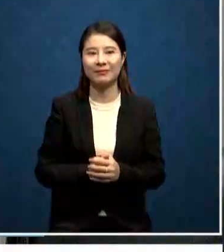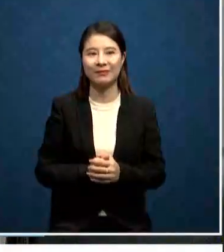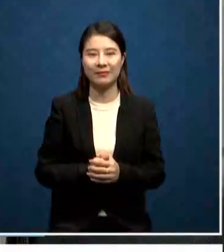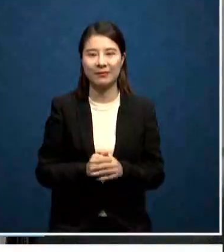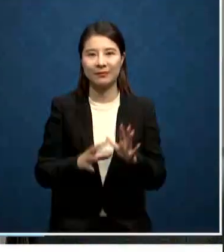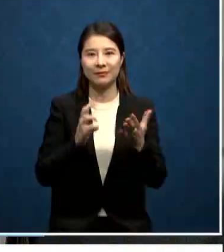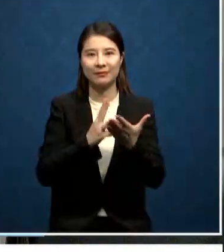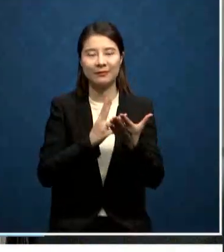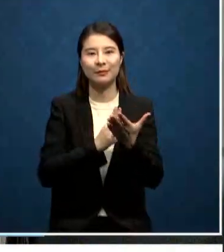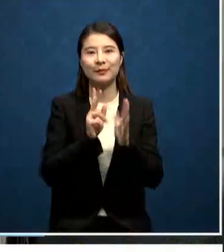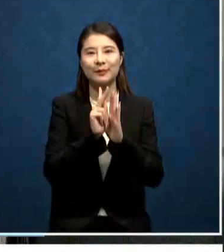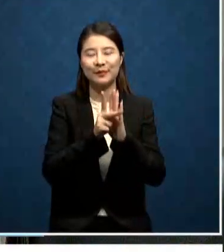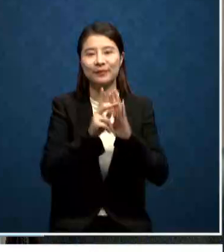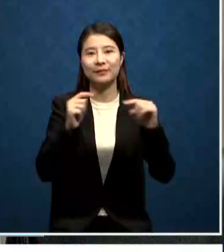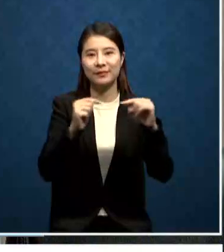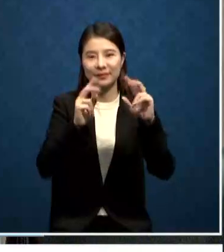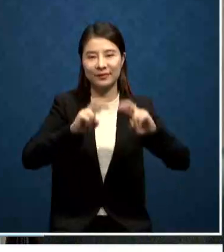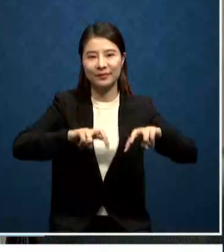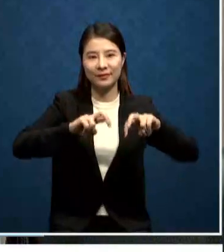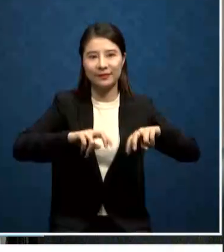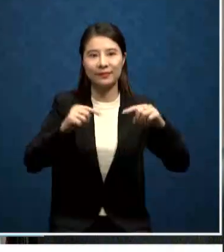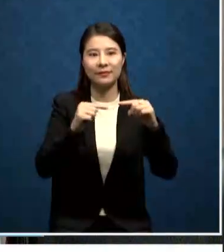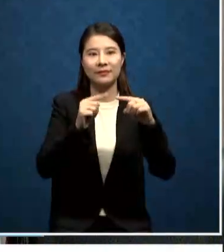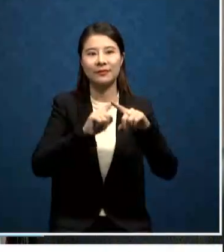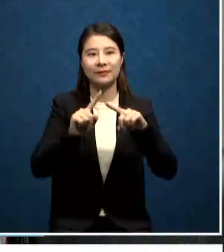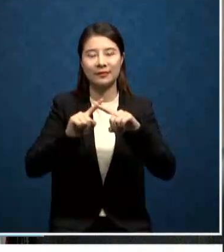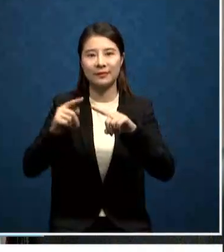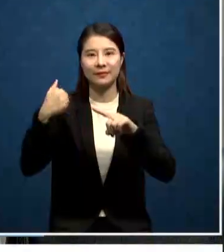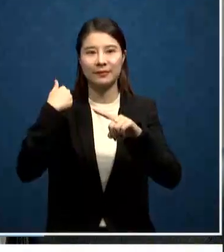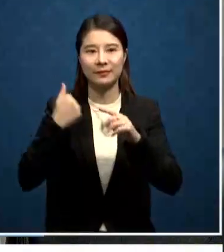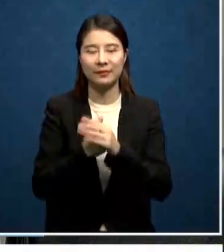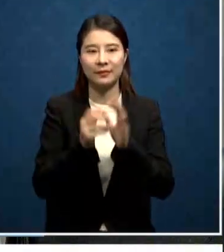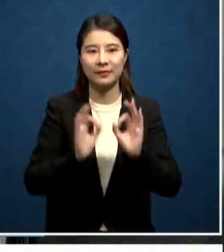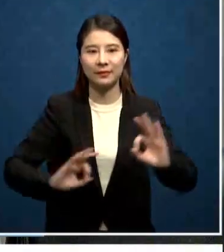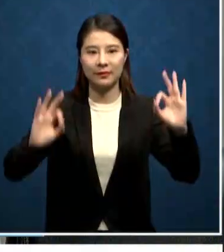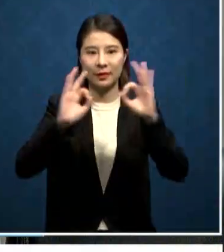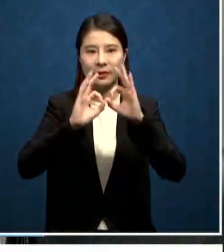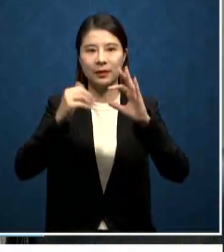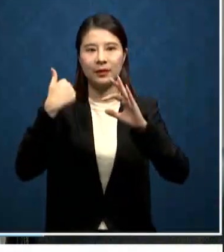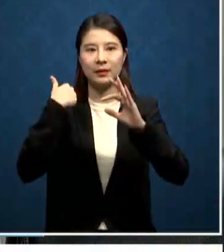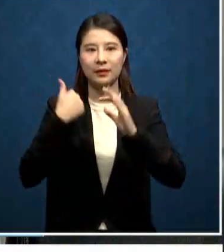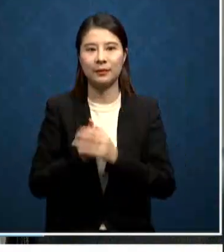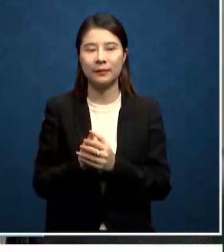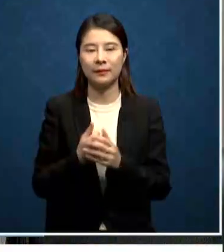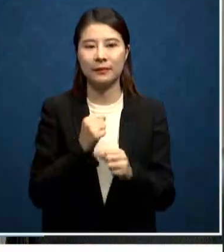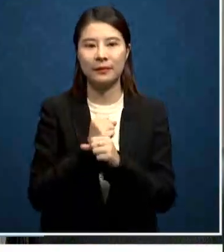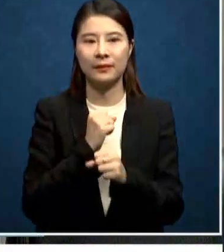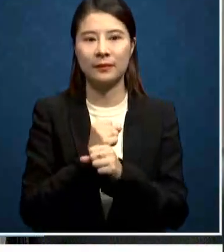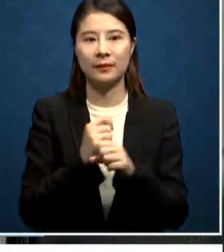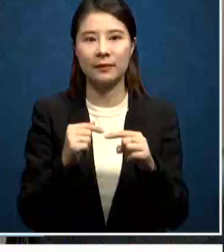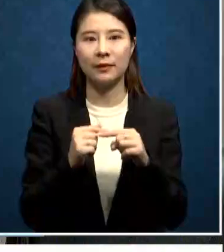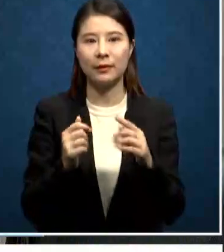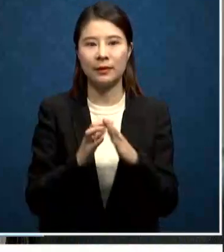านวิชาการทางด้านงานวิจัยต่างๆเนี่ยผมคิดว่าเป็นเรื่องที่สำคัญนะครับโดยเฉพาะงานวิจัย